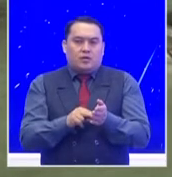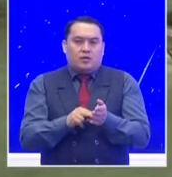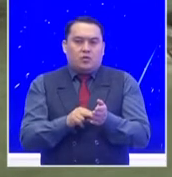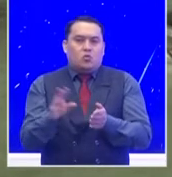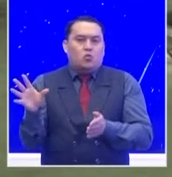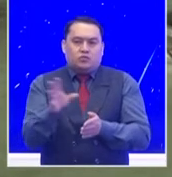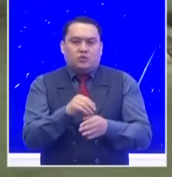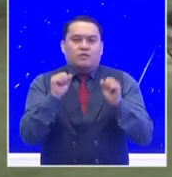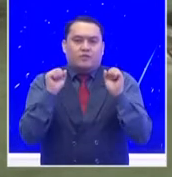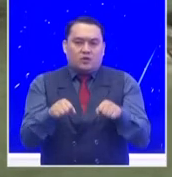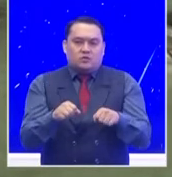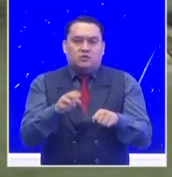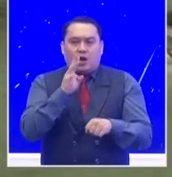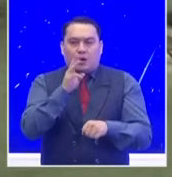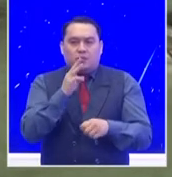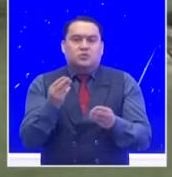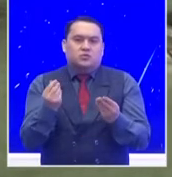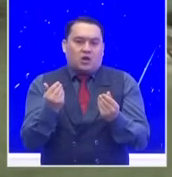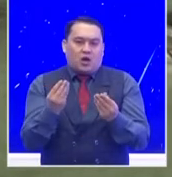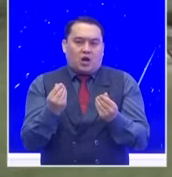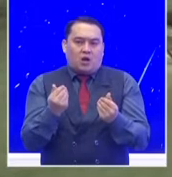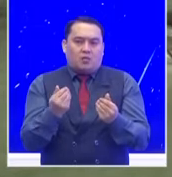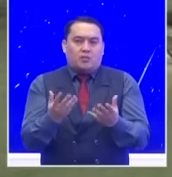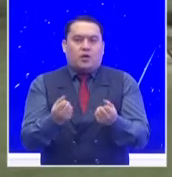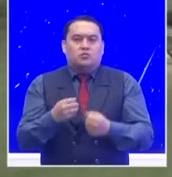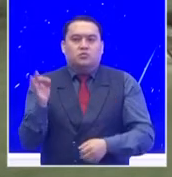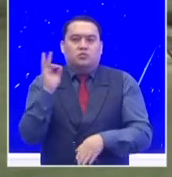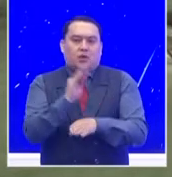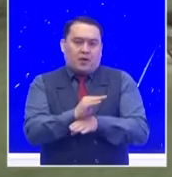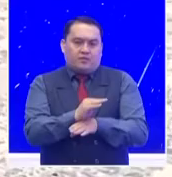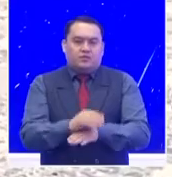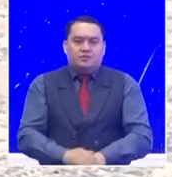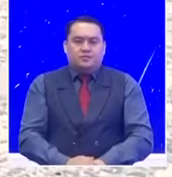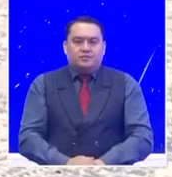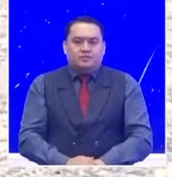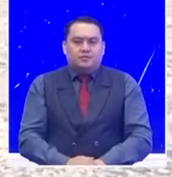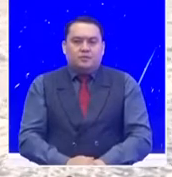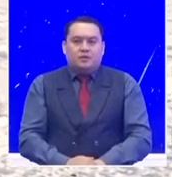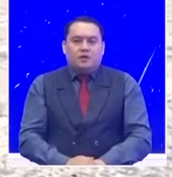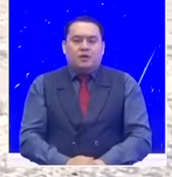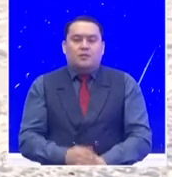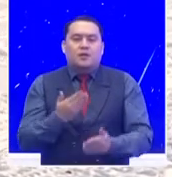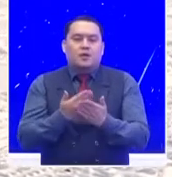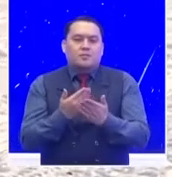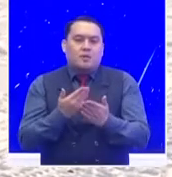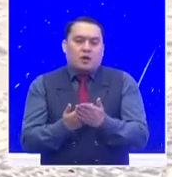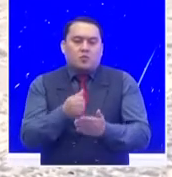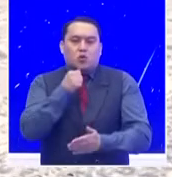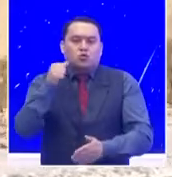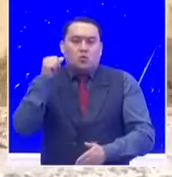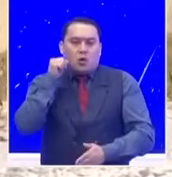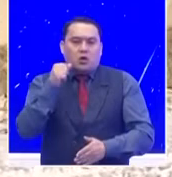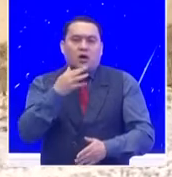у всех есть возможность зарабатывать деньги и уже получать добавленную стоимость. По данным Минсельхоза Республики, в прошлом году за